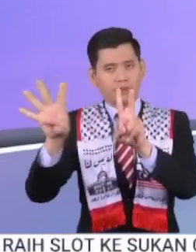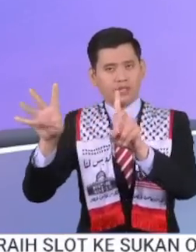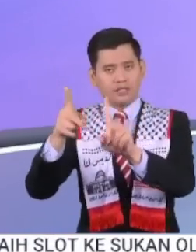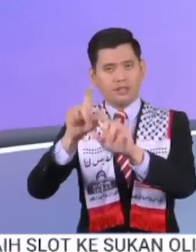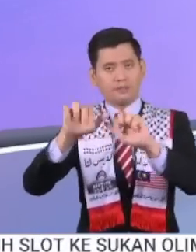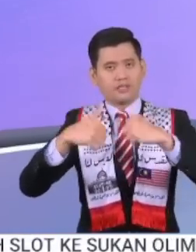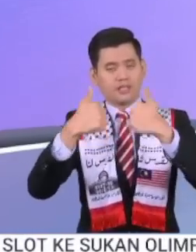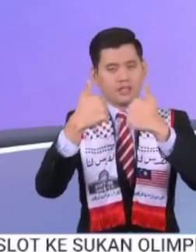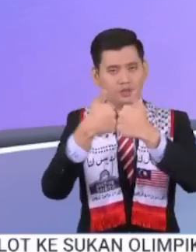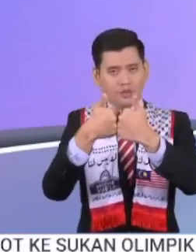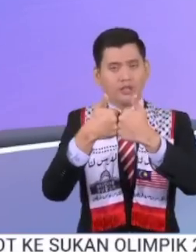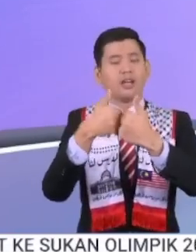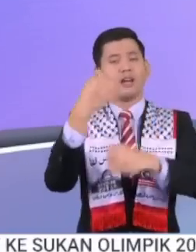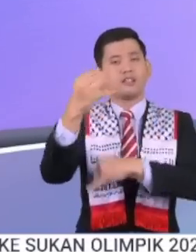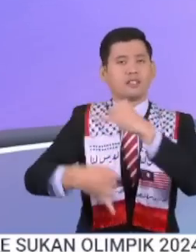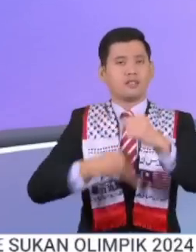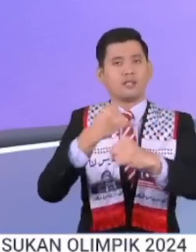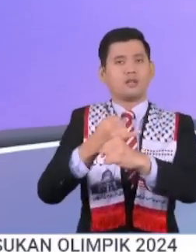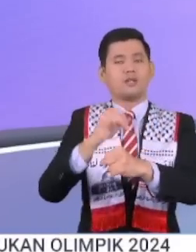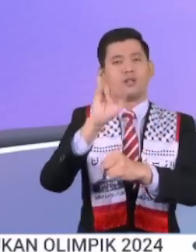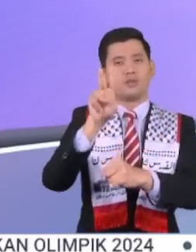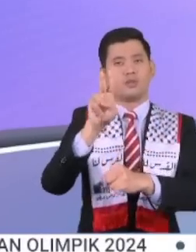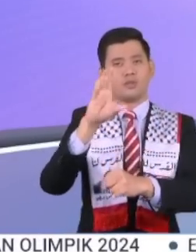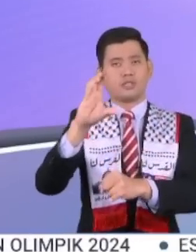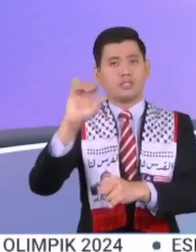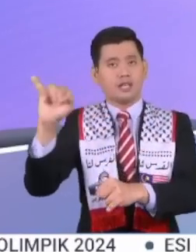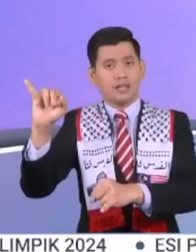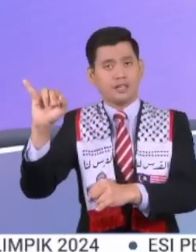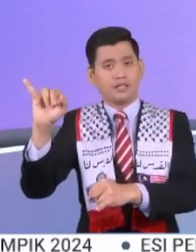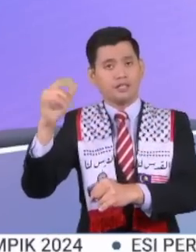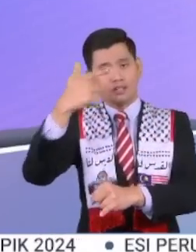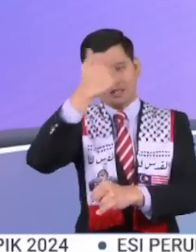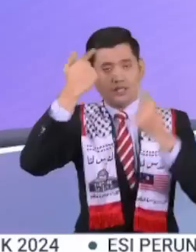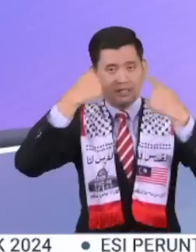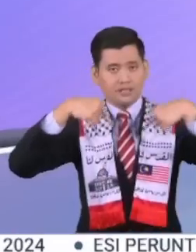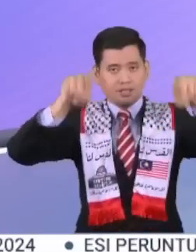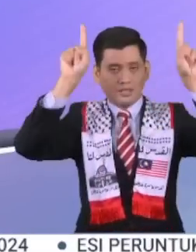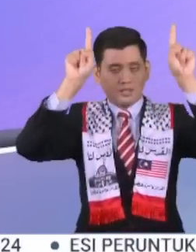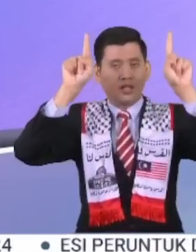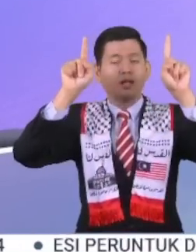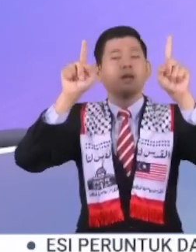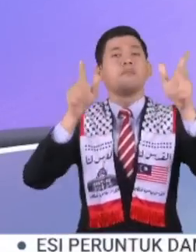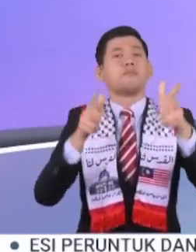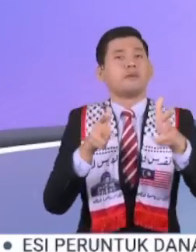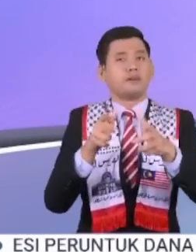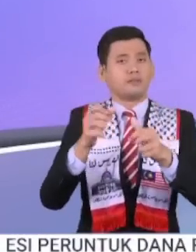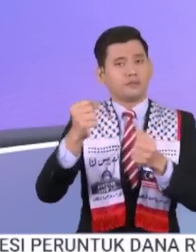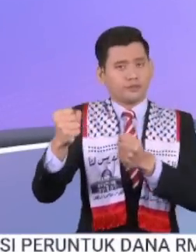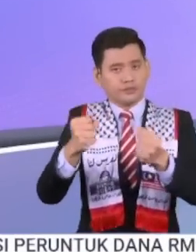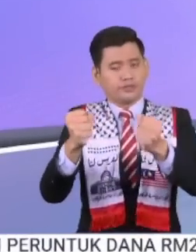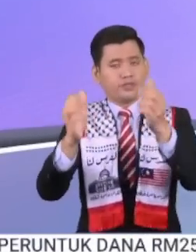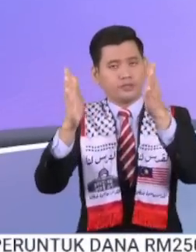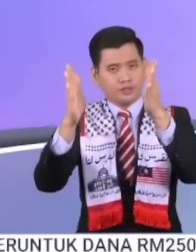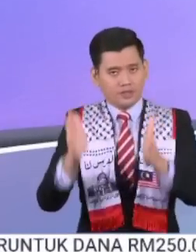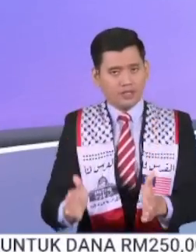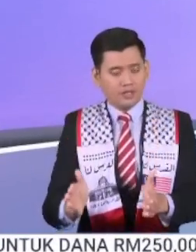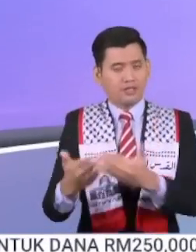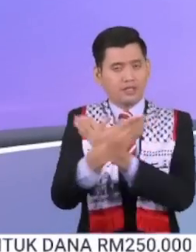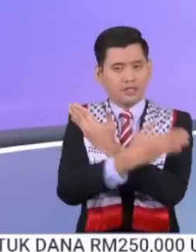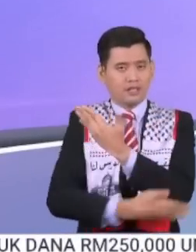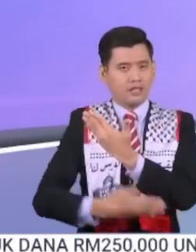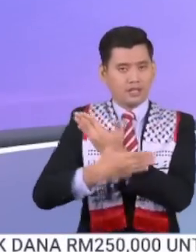Kesatuan Berbasikal Antarabangsa UCI. Slot berkenaan diraih susulan kejayaan pelumba negara pada Kejohanan Berbasikal Lebuh Raya Asia